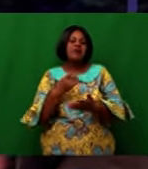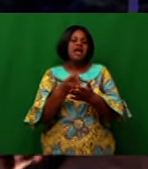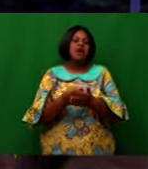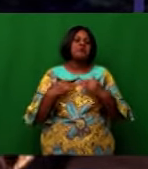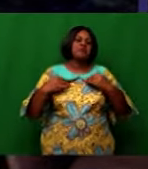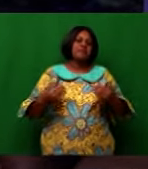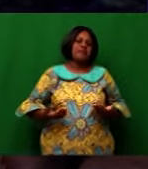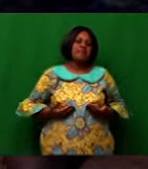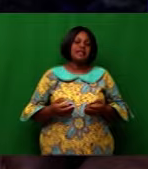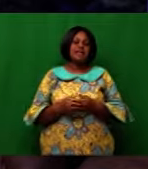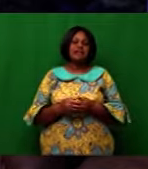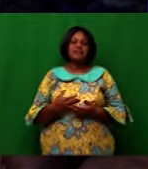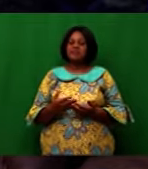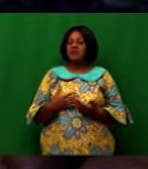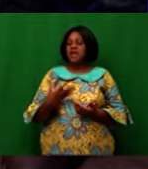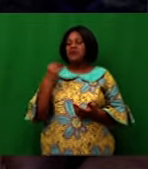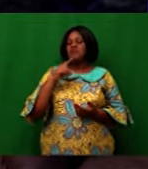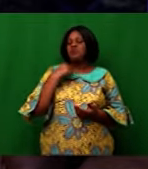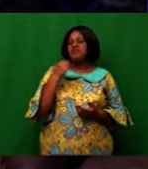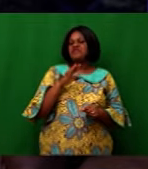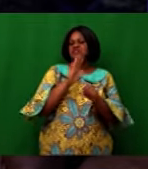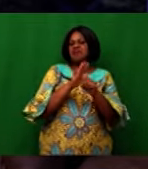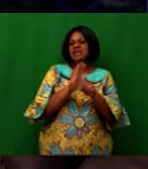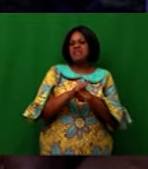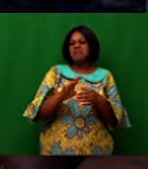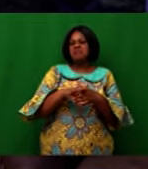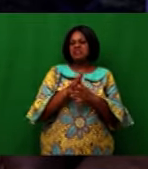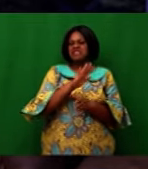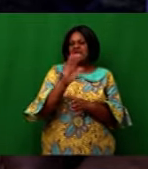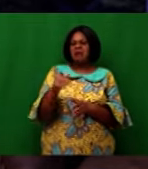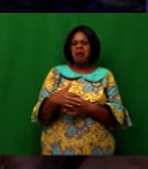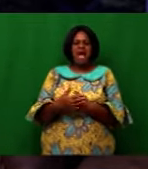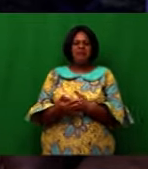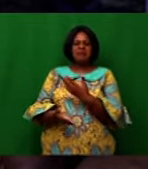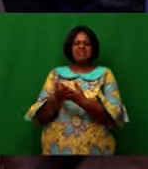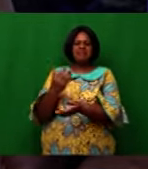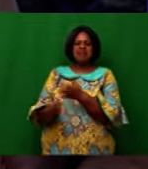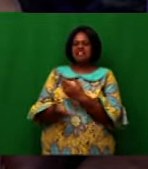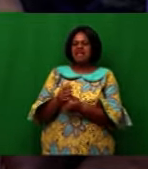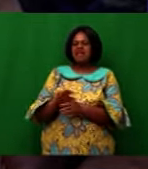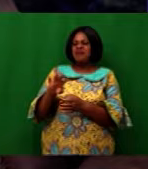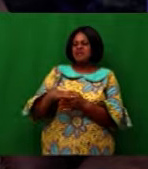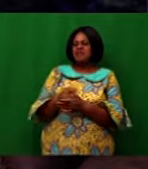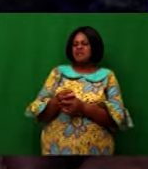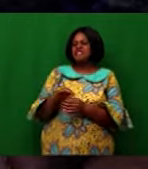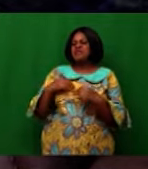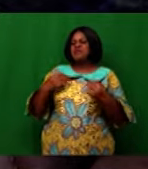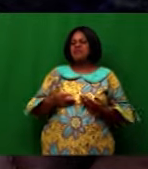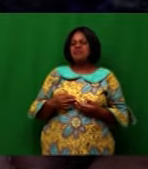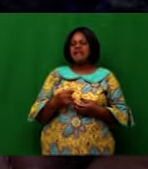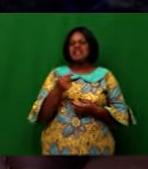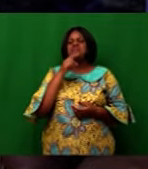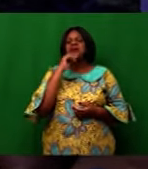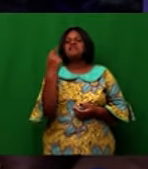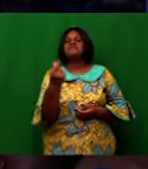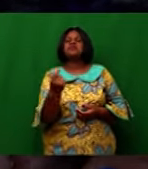vakati isi tiri kuroora vakawanda nekuti vamwe vacho amaisamba vanosiririsa vanenge vaine nhamo zvino haikona kuisa nhamo pamusoro penhamoka mbuya